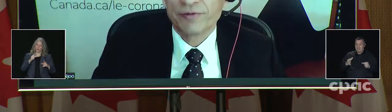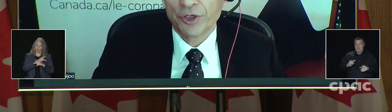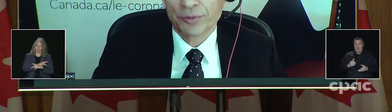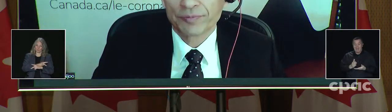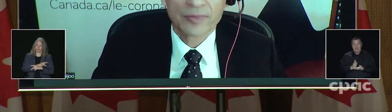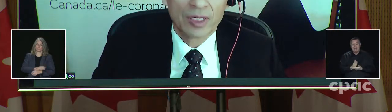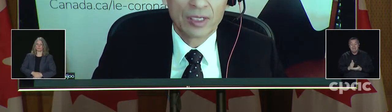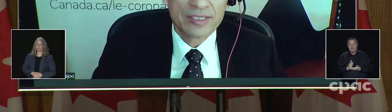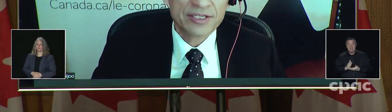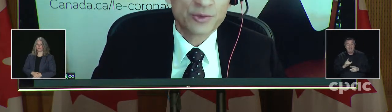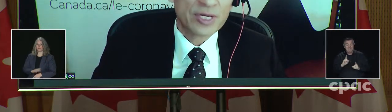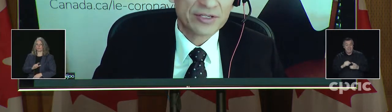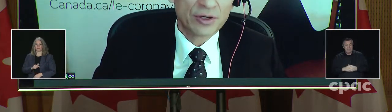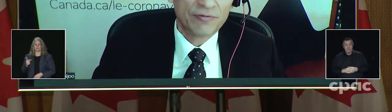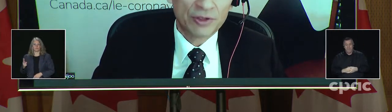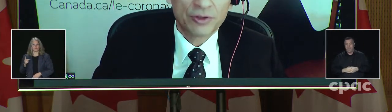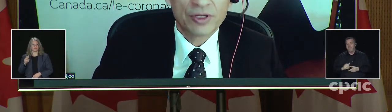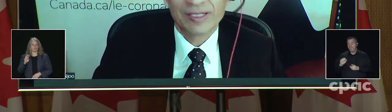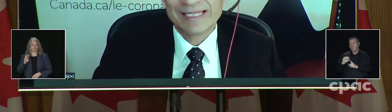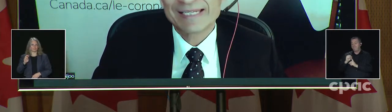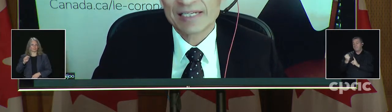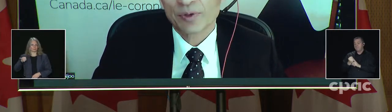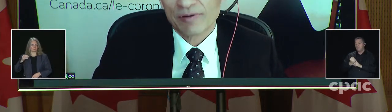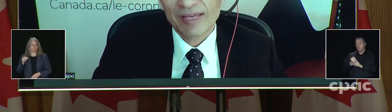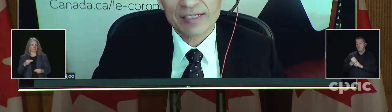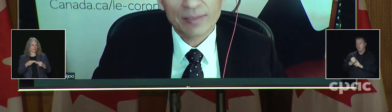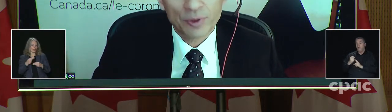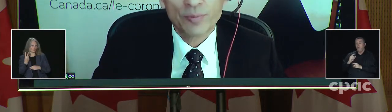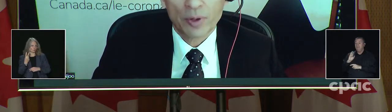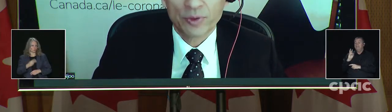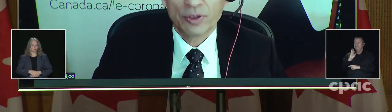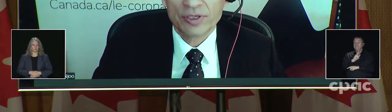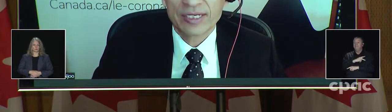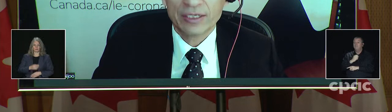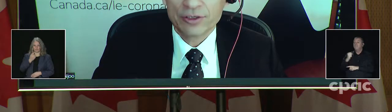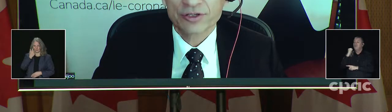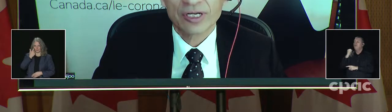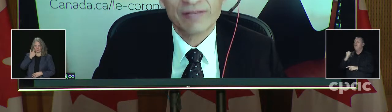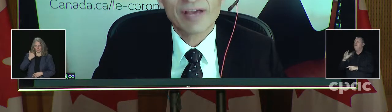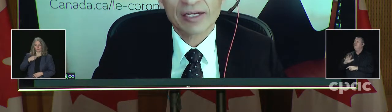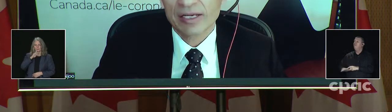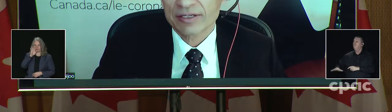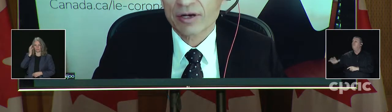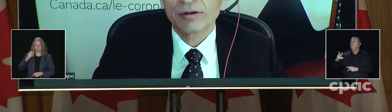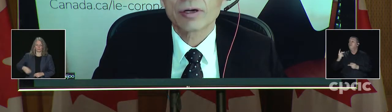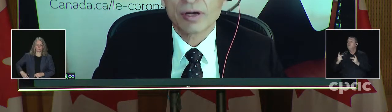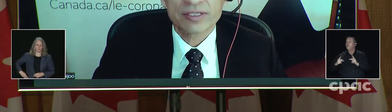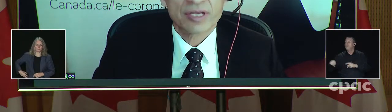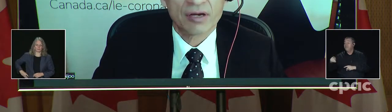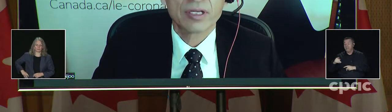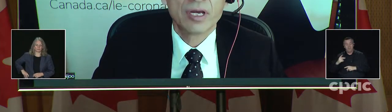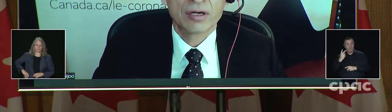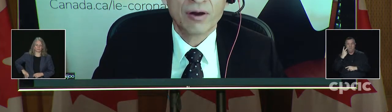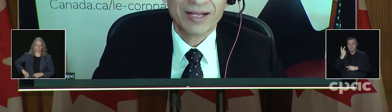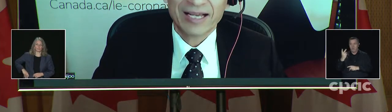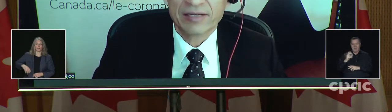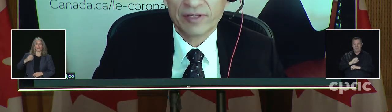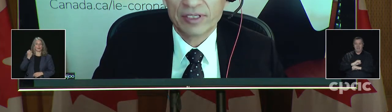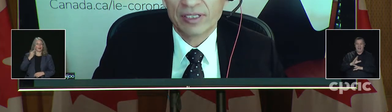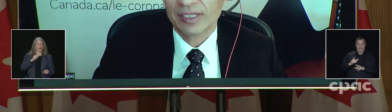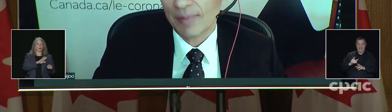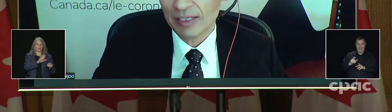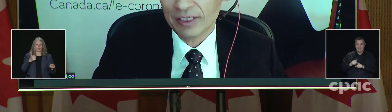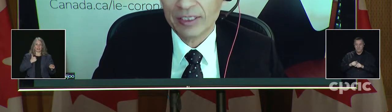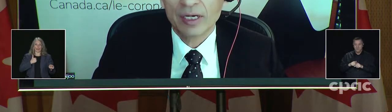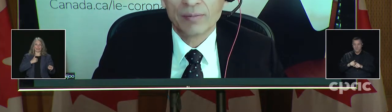Diapositive 2. La situation vécue dans les 6 provinces les plus populeuses illustre les variations constantes quant à